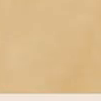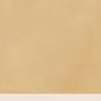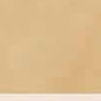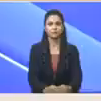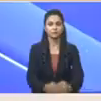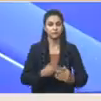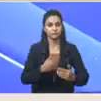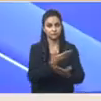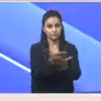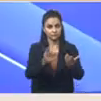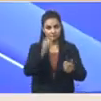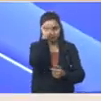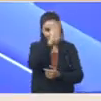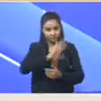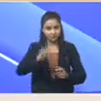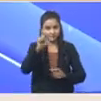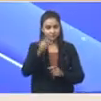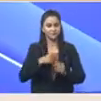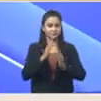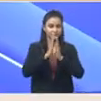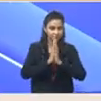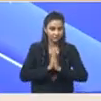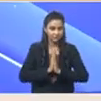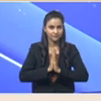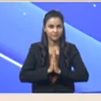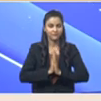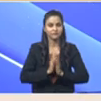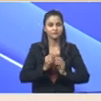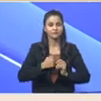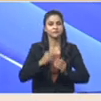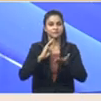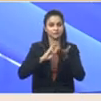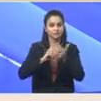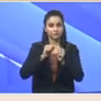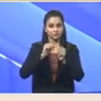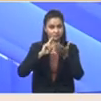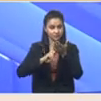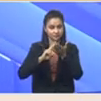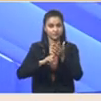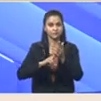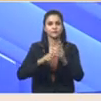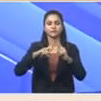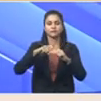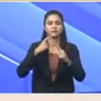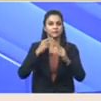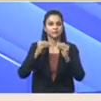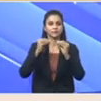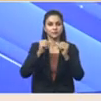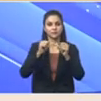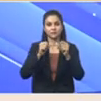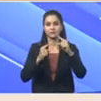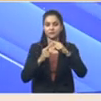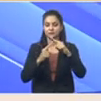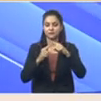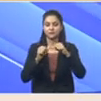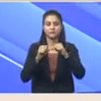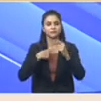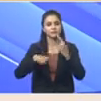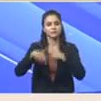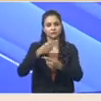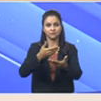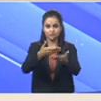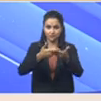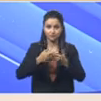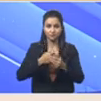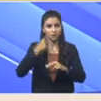मेरे प्यारे देशवासियों, नमस्कार। मन की बात में आप सबका स्वागत है। अगर